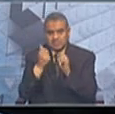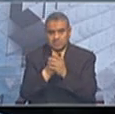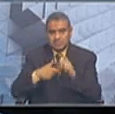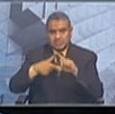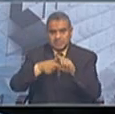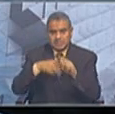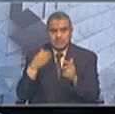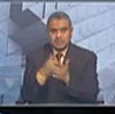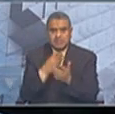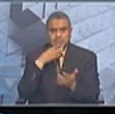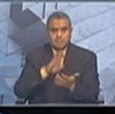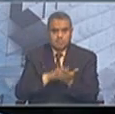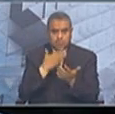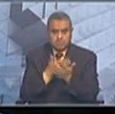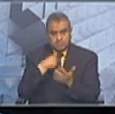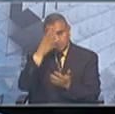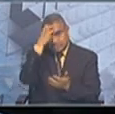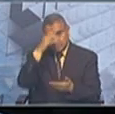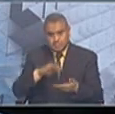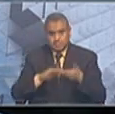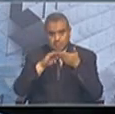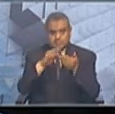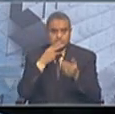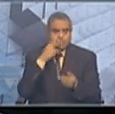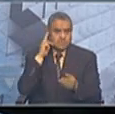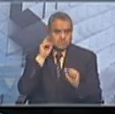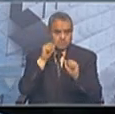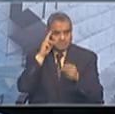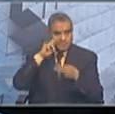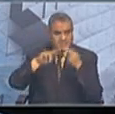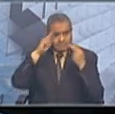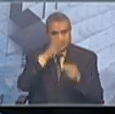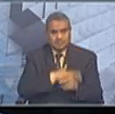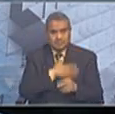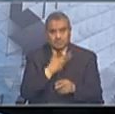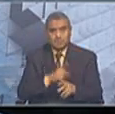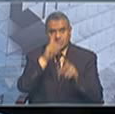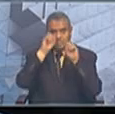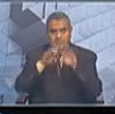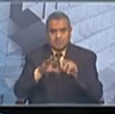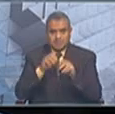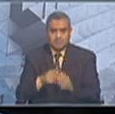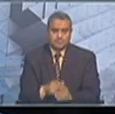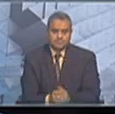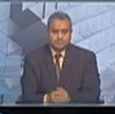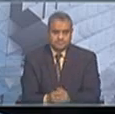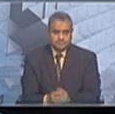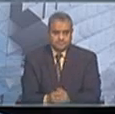nile.eg. كان معكم في لغة الإشارة الزميل محمد عبد الله. إلى لقاء على رأس الساعة.